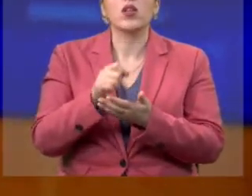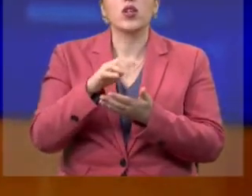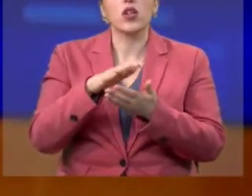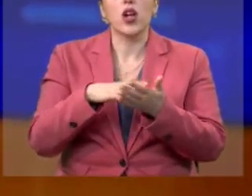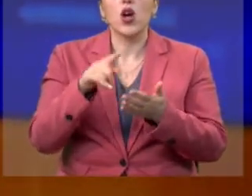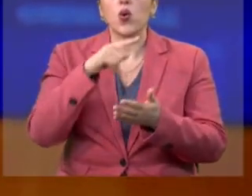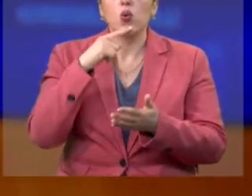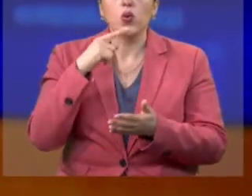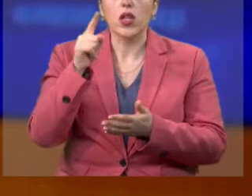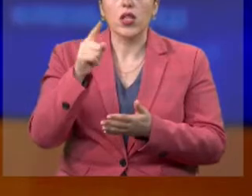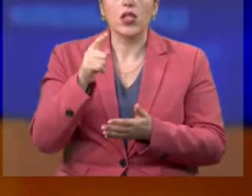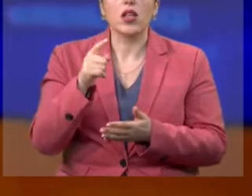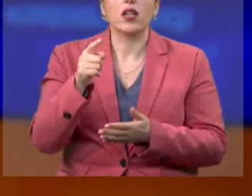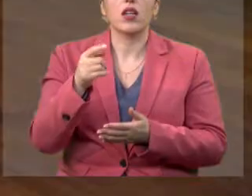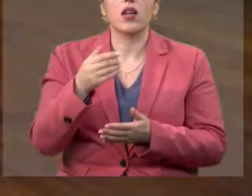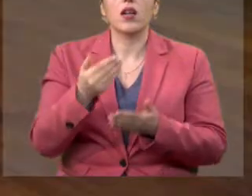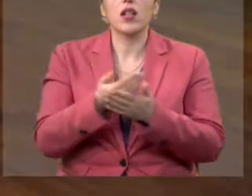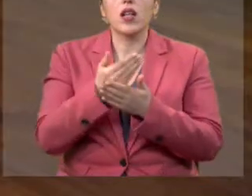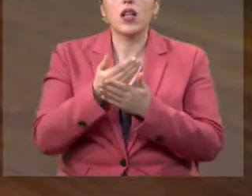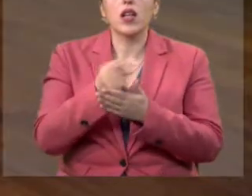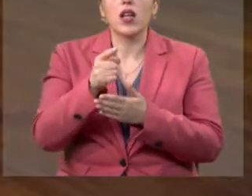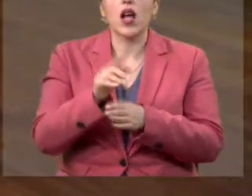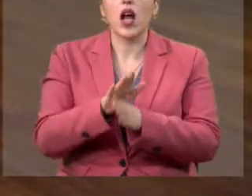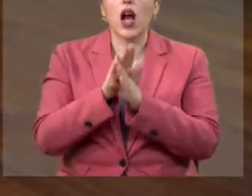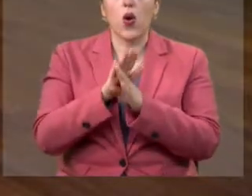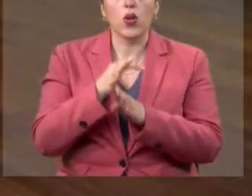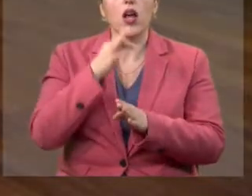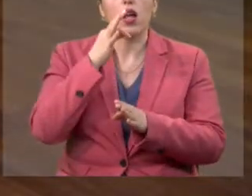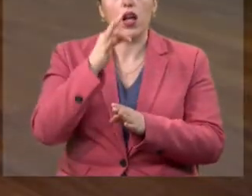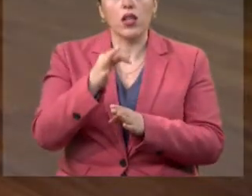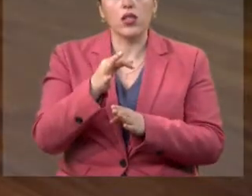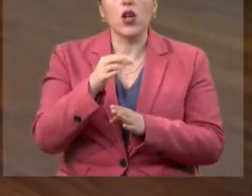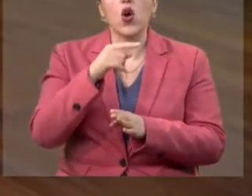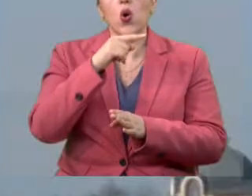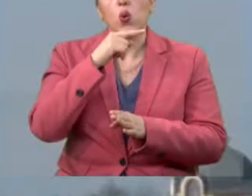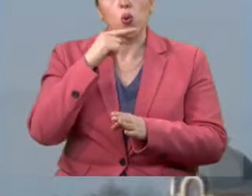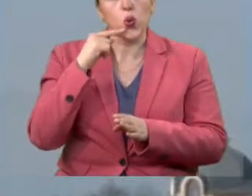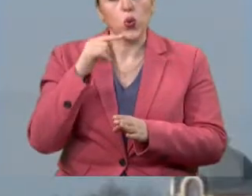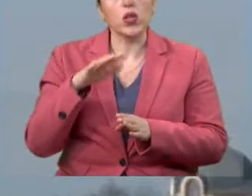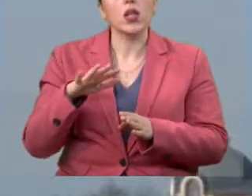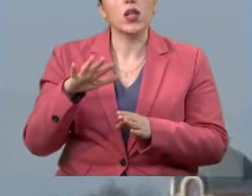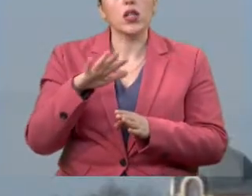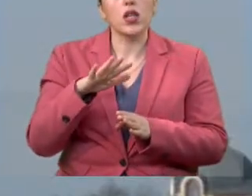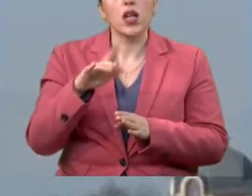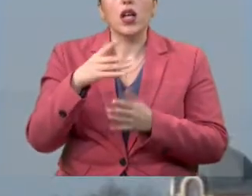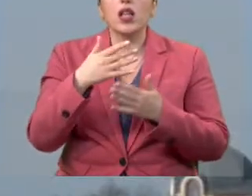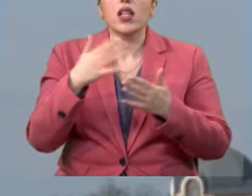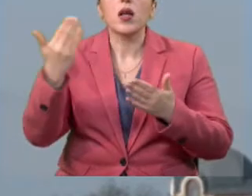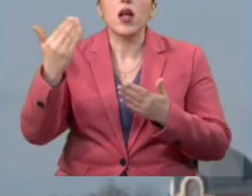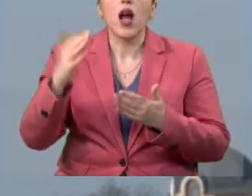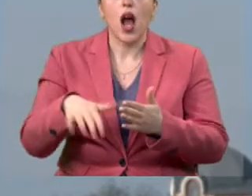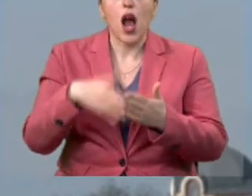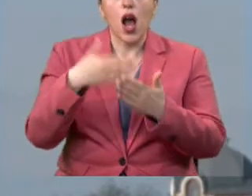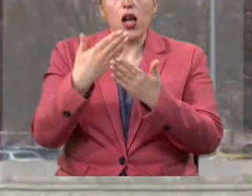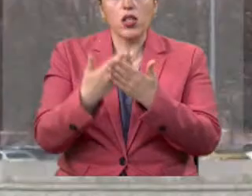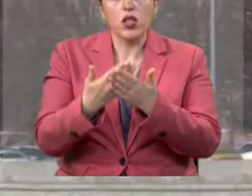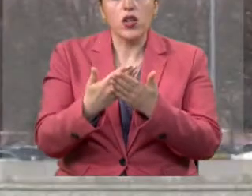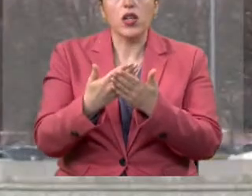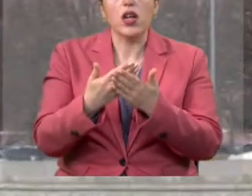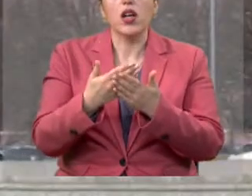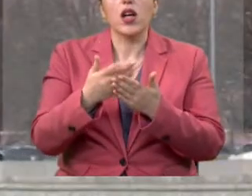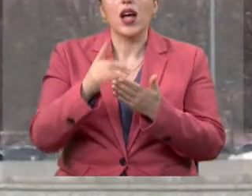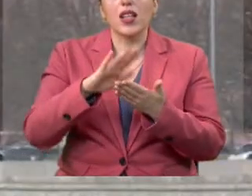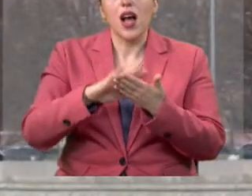մամուլի քարտուղարը այսօր հրաժարվել է ասել, նշելով, թե ռուսական կողմը իր բոլոր առաջարկները, հնարավոր